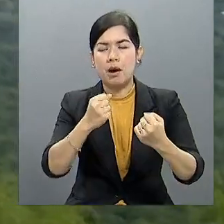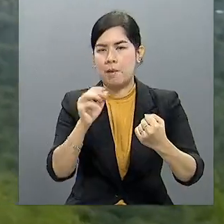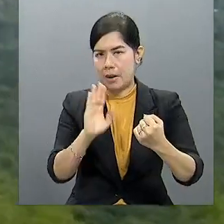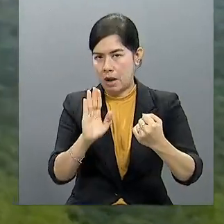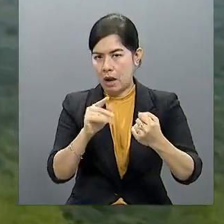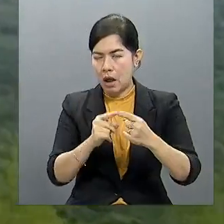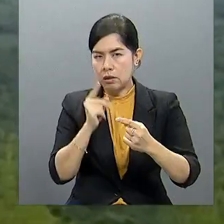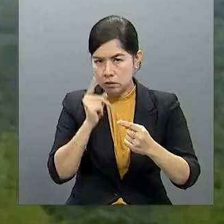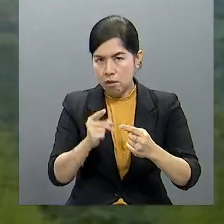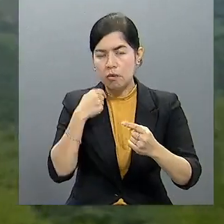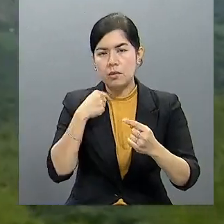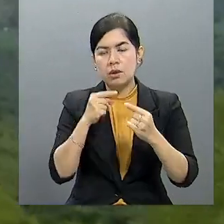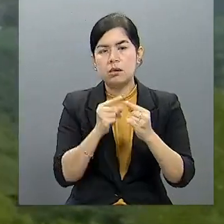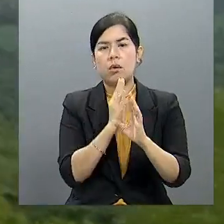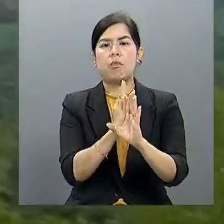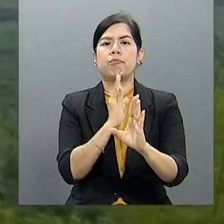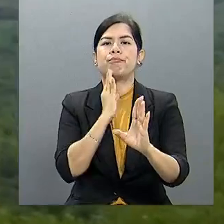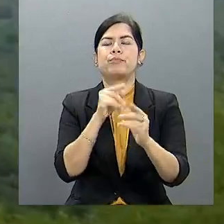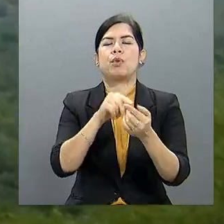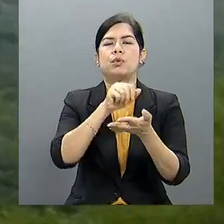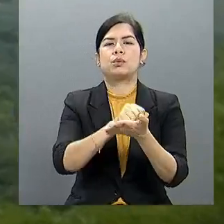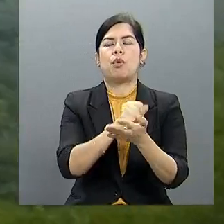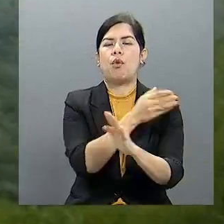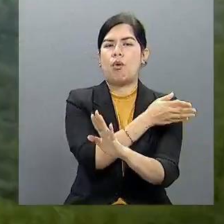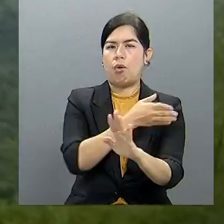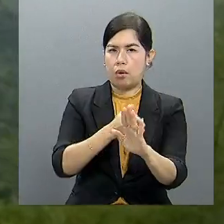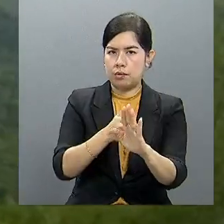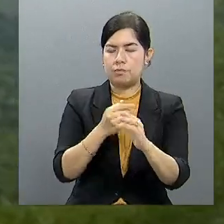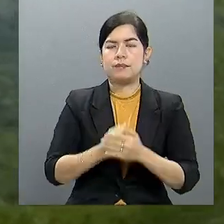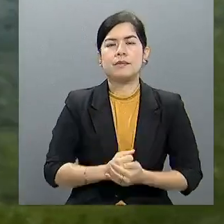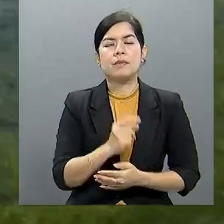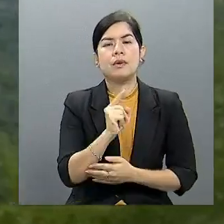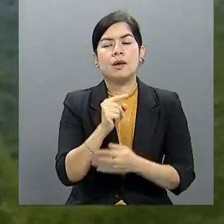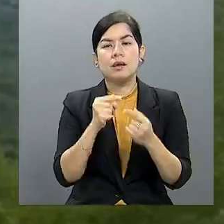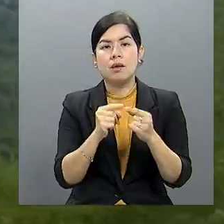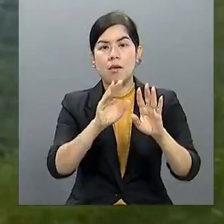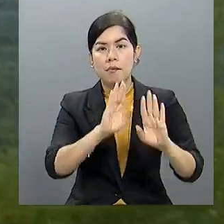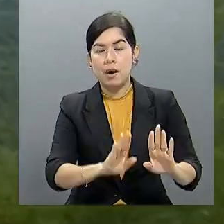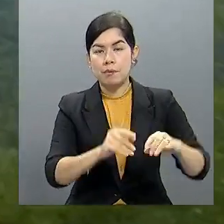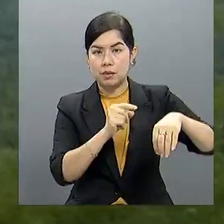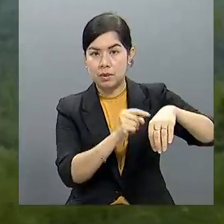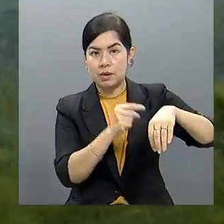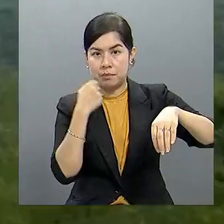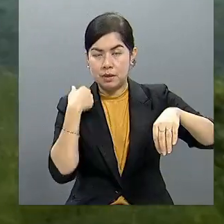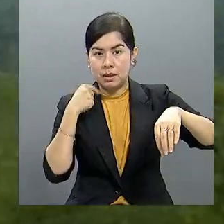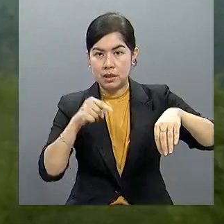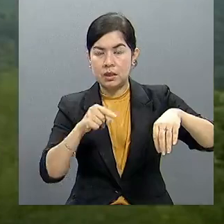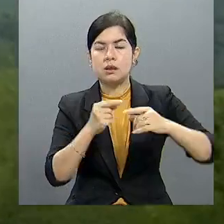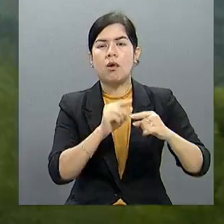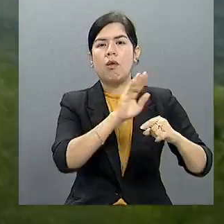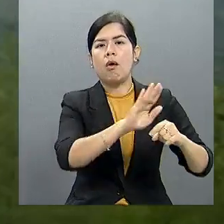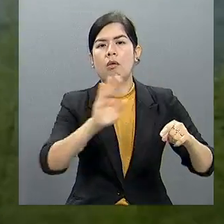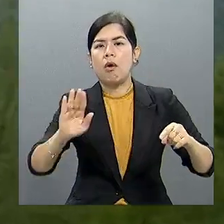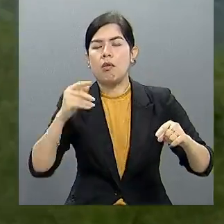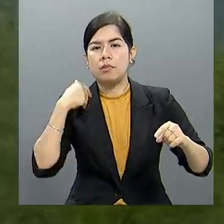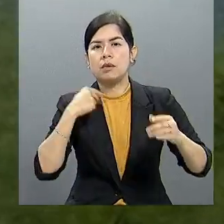คิวมีการแ่งสตวนเหมกัครุณทปที่ปูเป้ครัคือเขาจะแบ่งสันบอุทยาเนี่จะแบง 7030 ใช่ไ70%ื